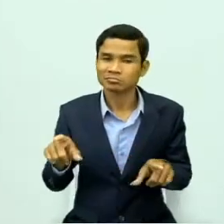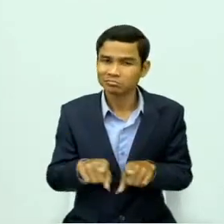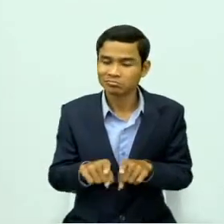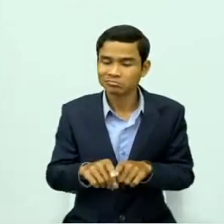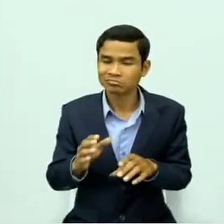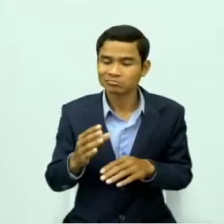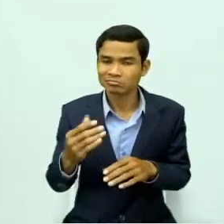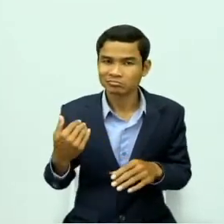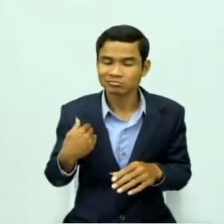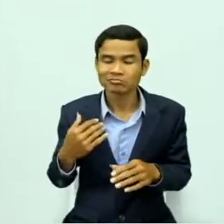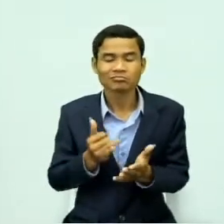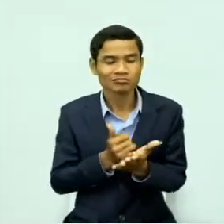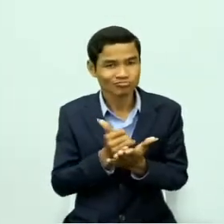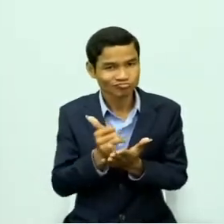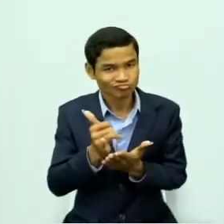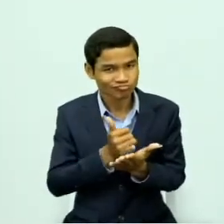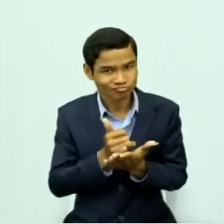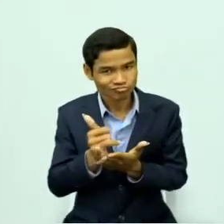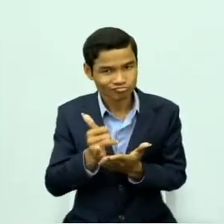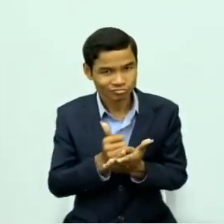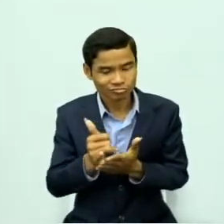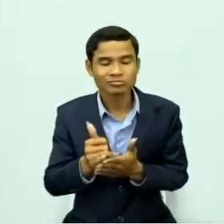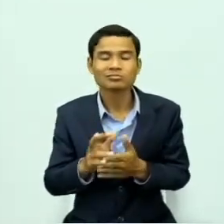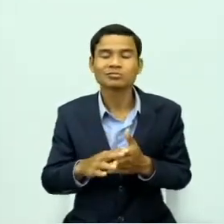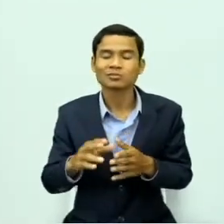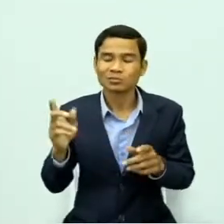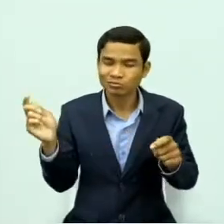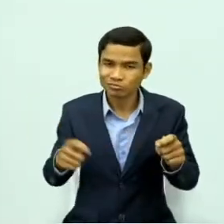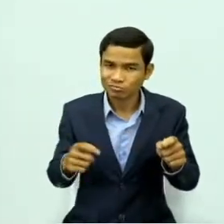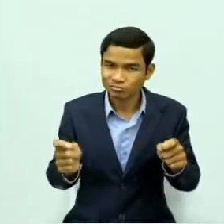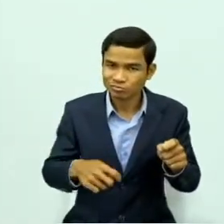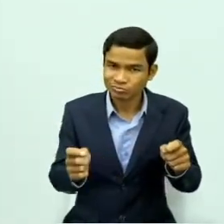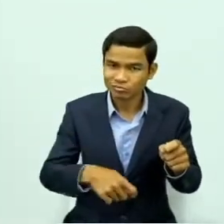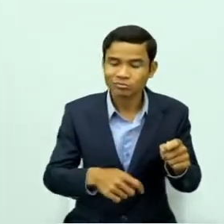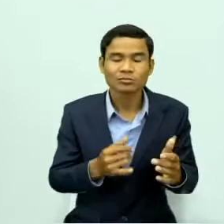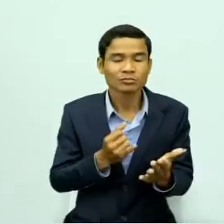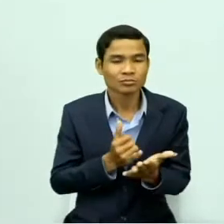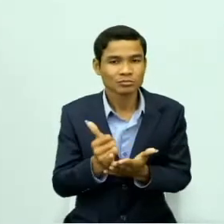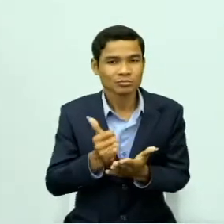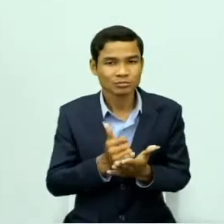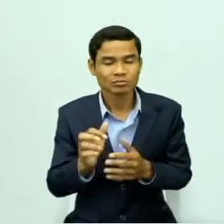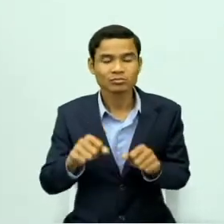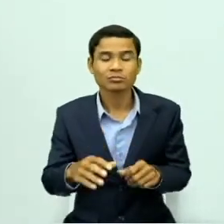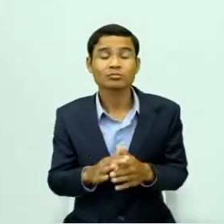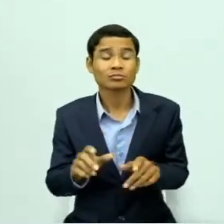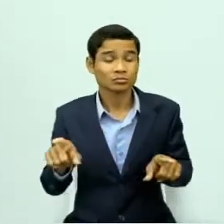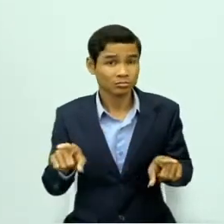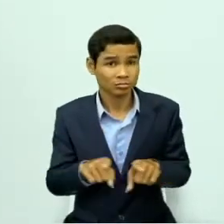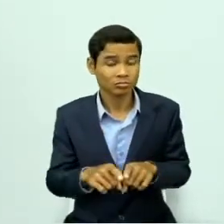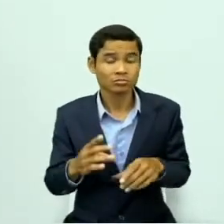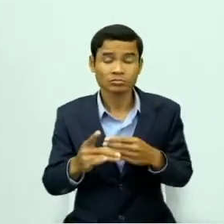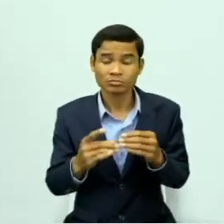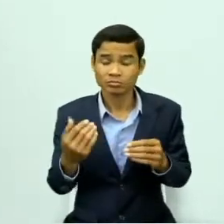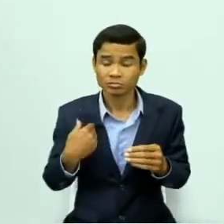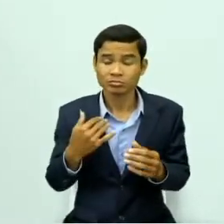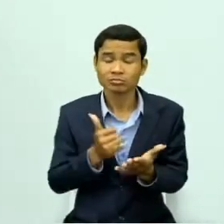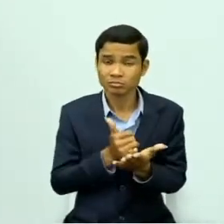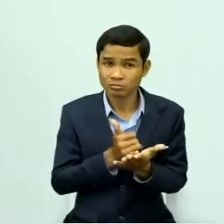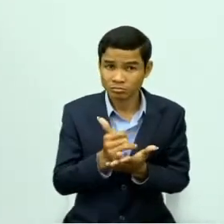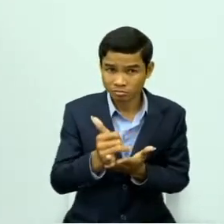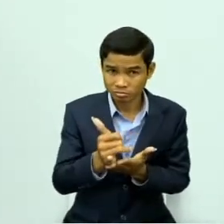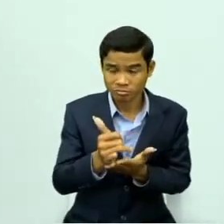Chà, ở con cứ quạt cổ bông tại phía đầy chà. Lời con sẽ đâm nhạc cổ bằng lời bị bằng đoàn tiết.